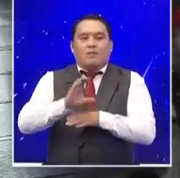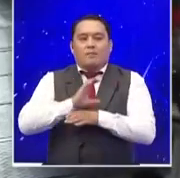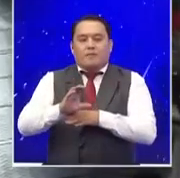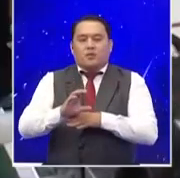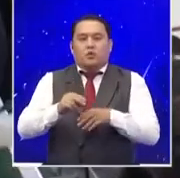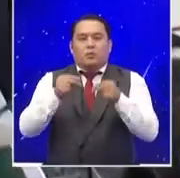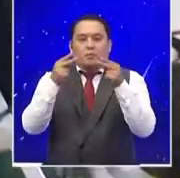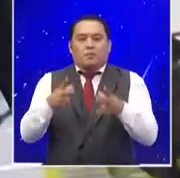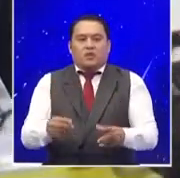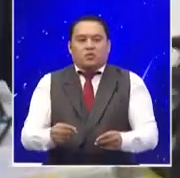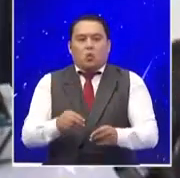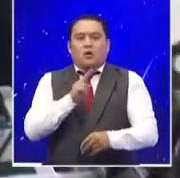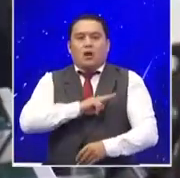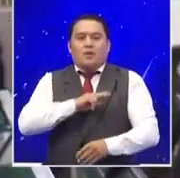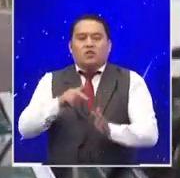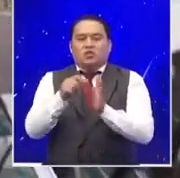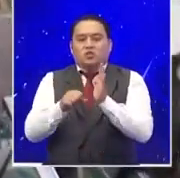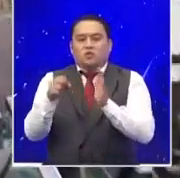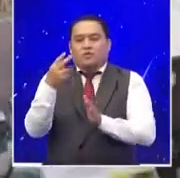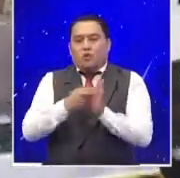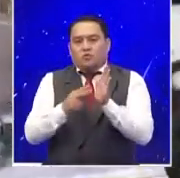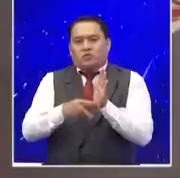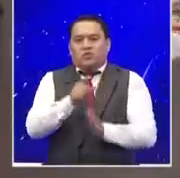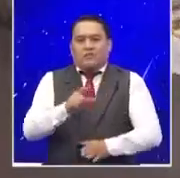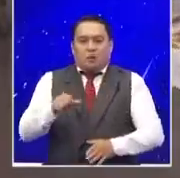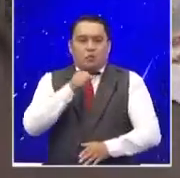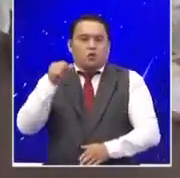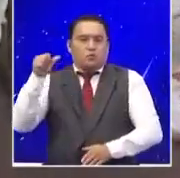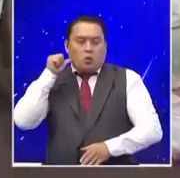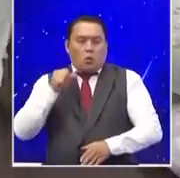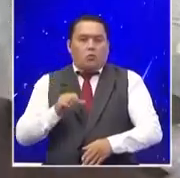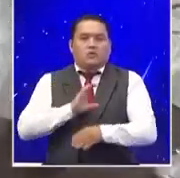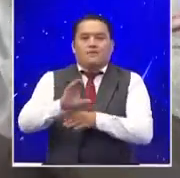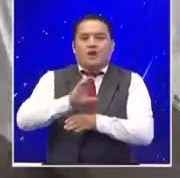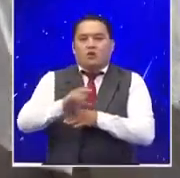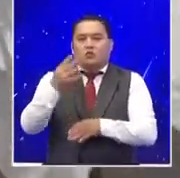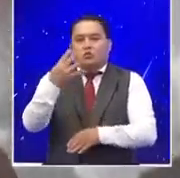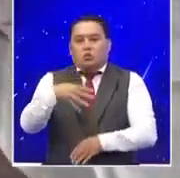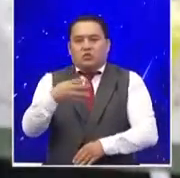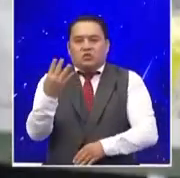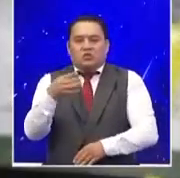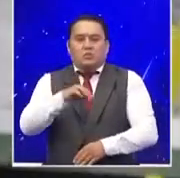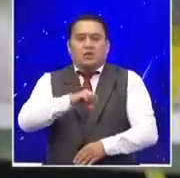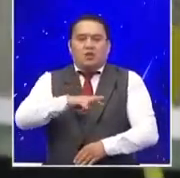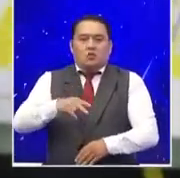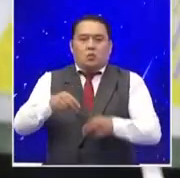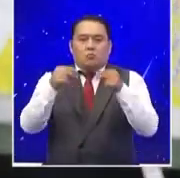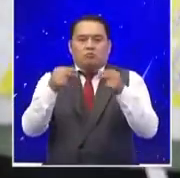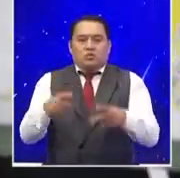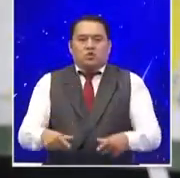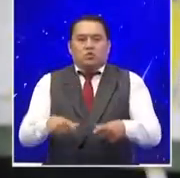мешкотарной продукции, где работает 680 человек. За прошлый год с его конвейеров сошло 44 миллиона единиц мешковой